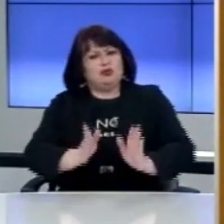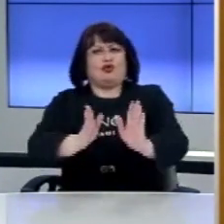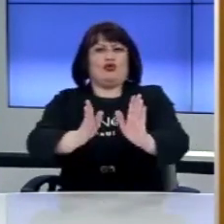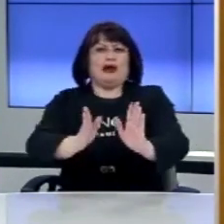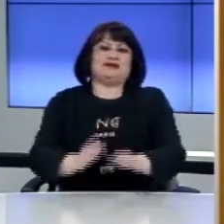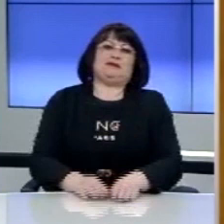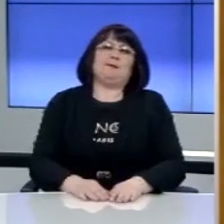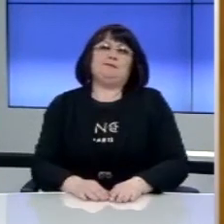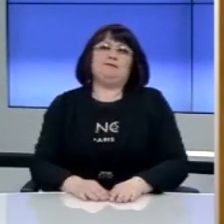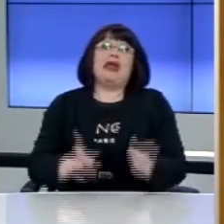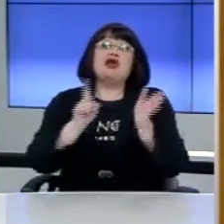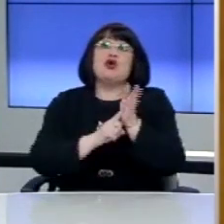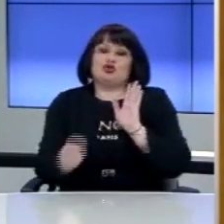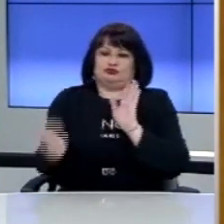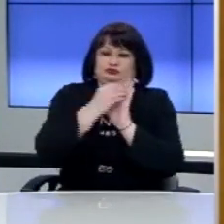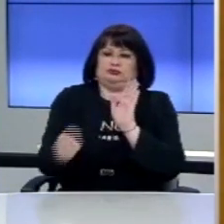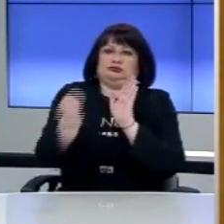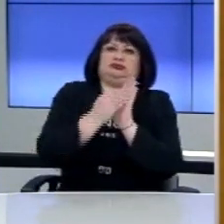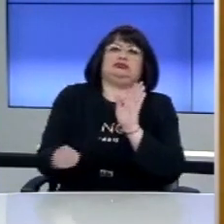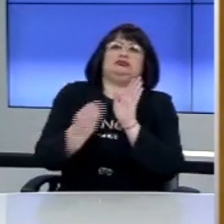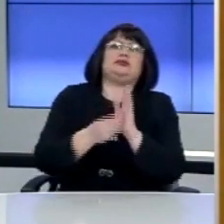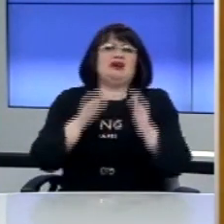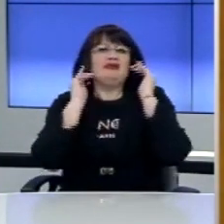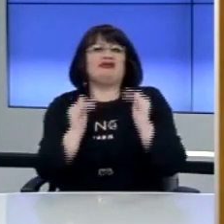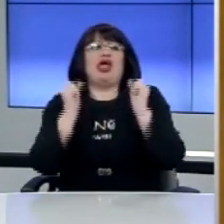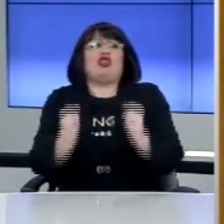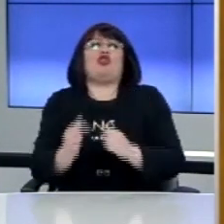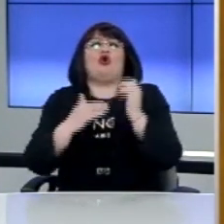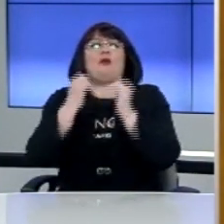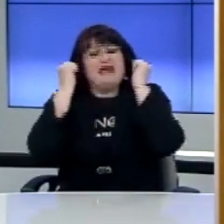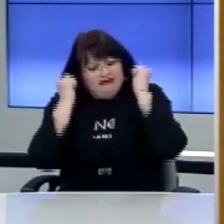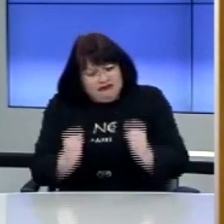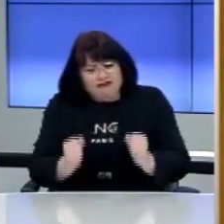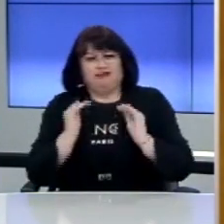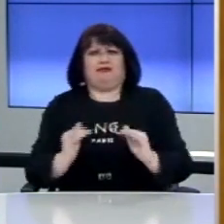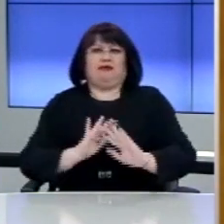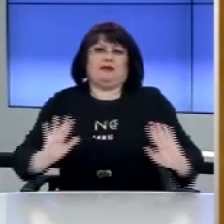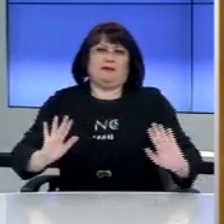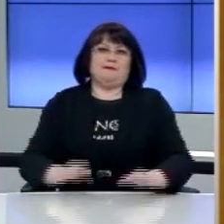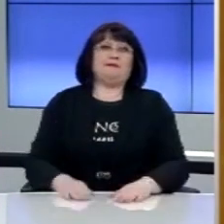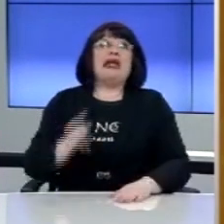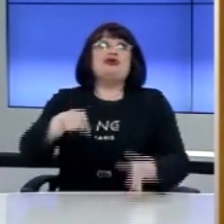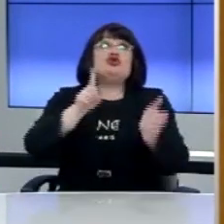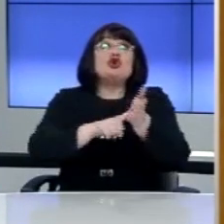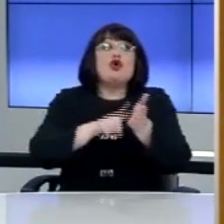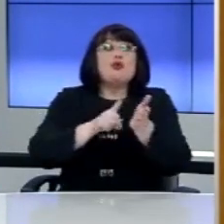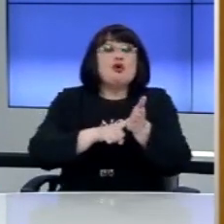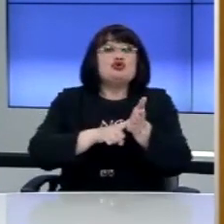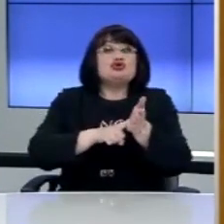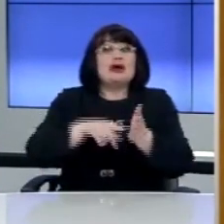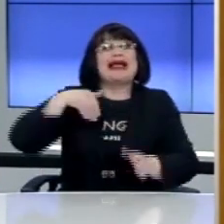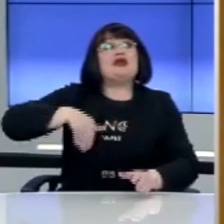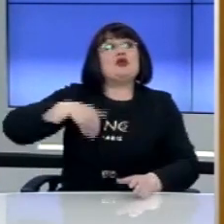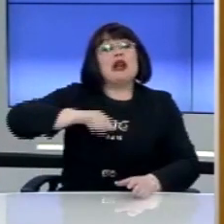αρχιτεκτονικό περιεχόμενο του νόμου αυτού παραμένει αναλύωτο. Αυτός ο νόμος αποτέλεσε ως τις μέρες μας